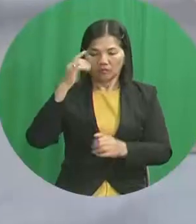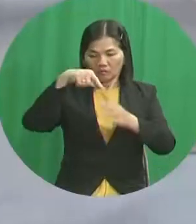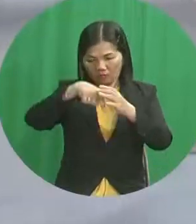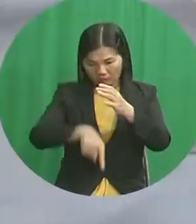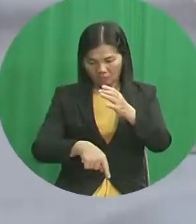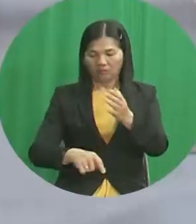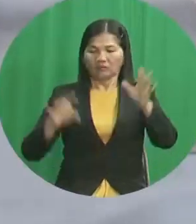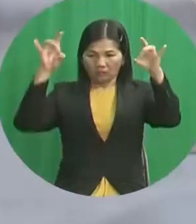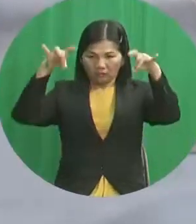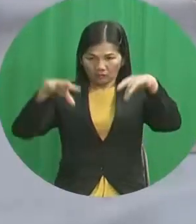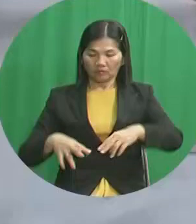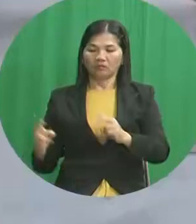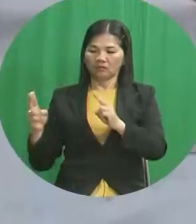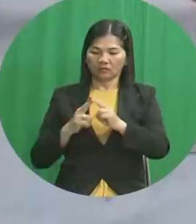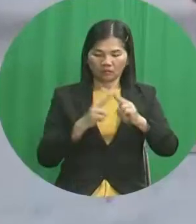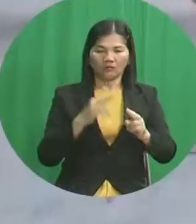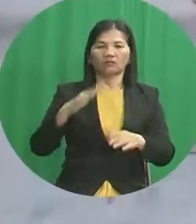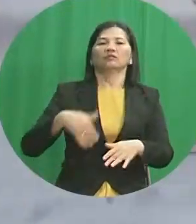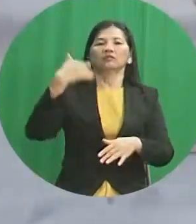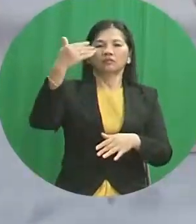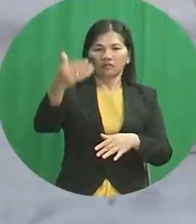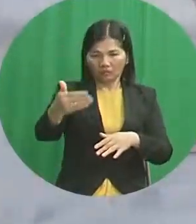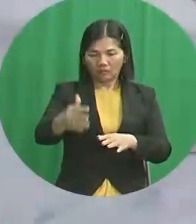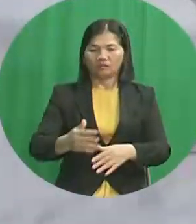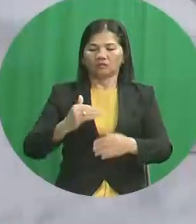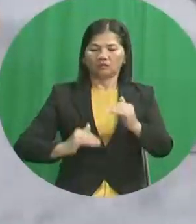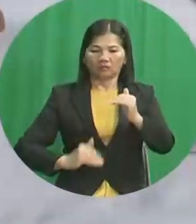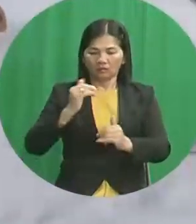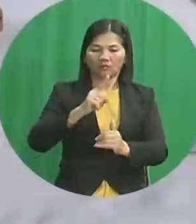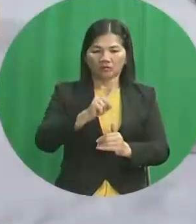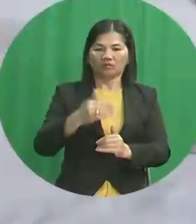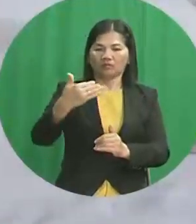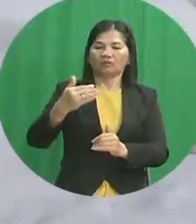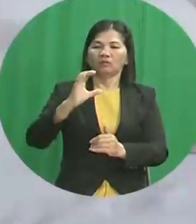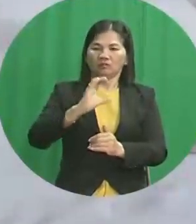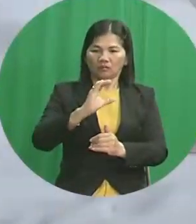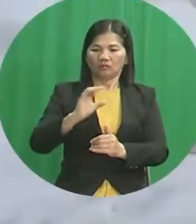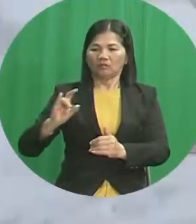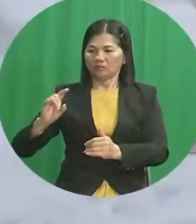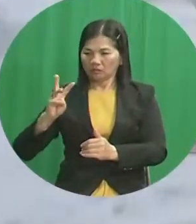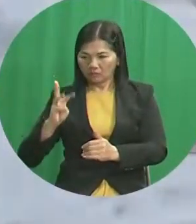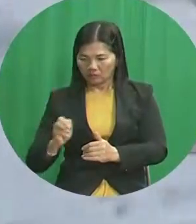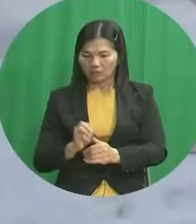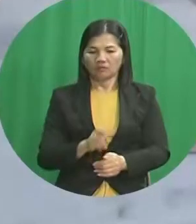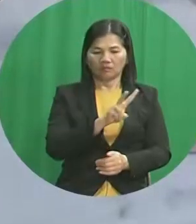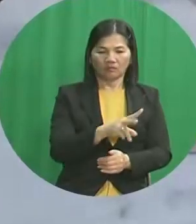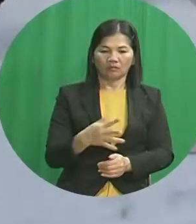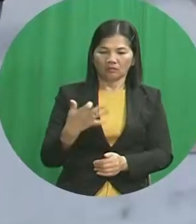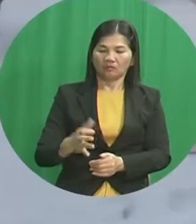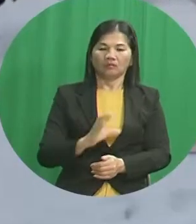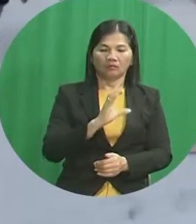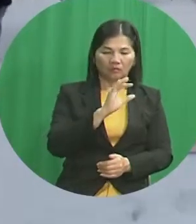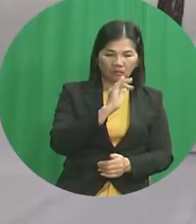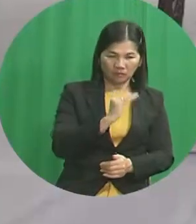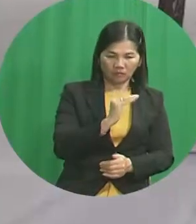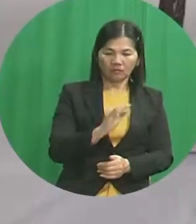ព្រិលគឺនៅក្នុងទីក្រុងត្រូវបានគេរំពឹងថានឹងមានការកើនឡើង19សង់ទីម៉ែត្រទៅ28សង់ទីម៉ែត្រនៅថ្ងៃច័ន្ទ